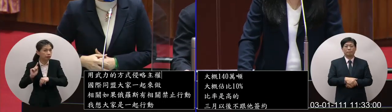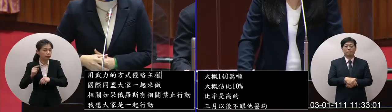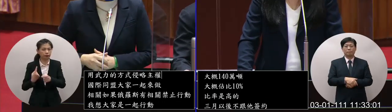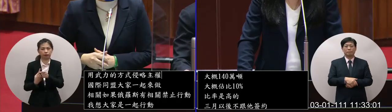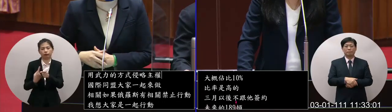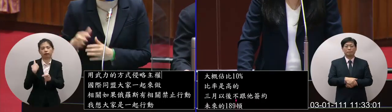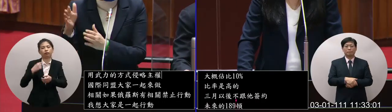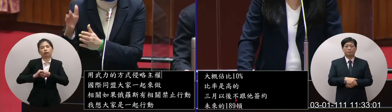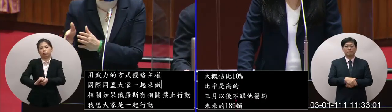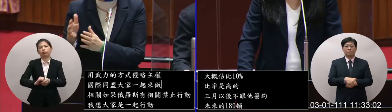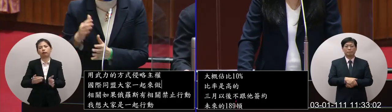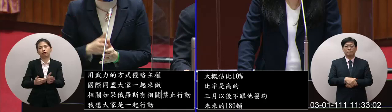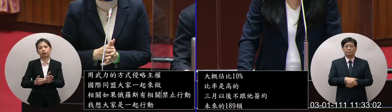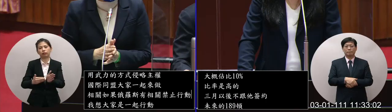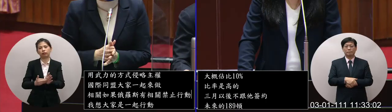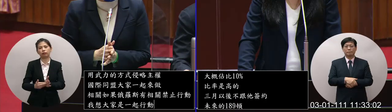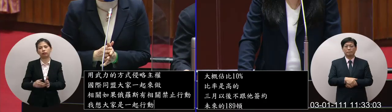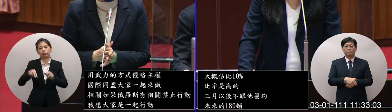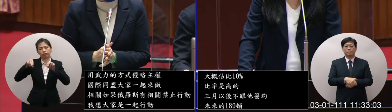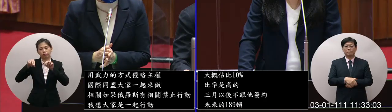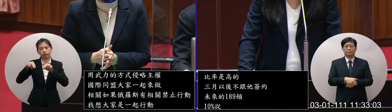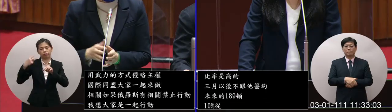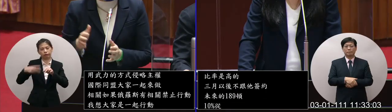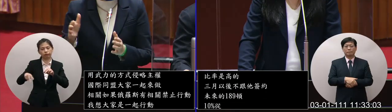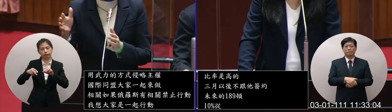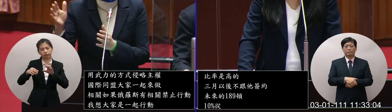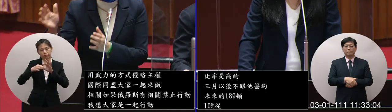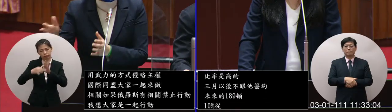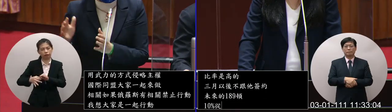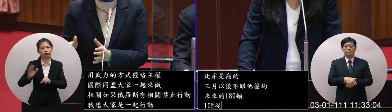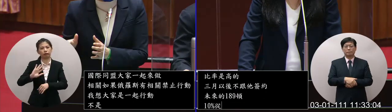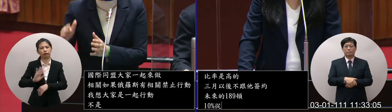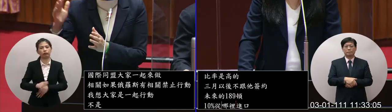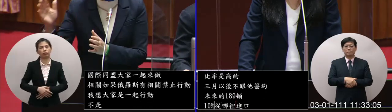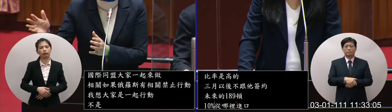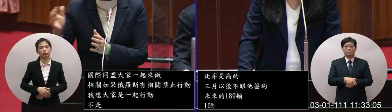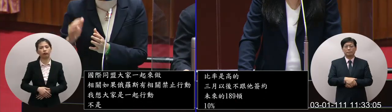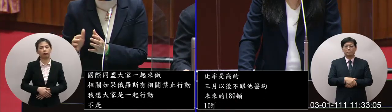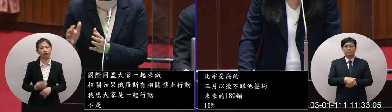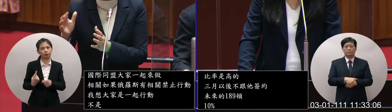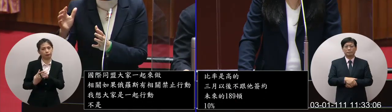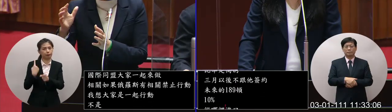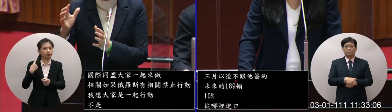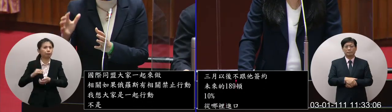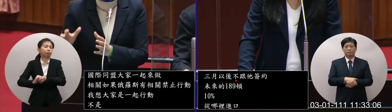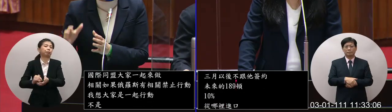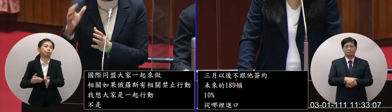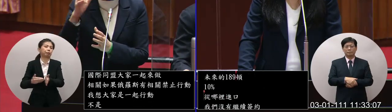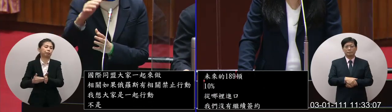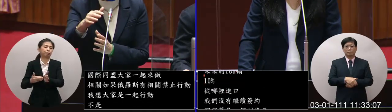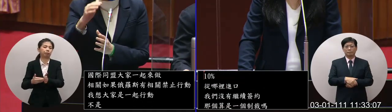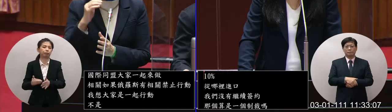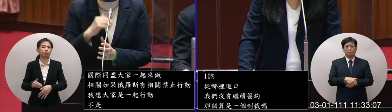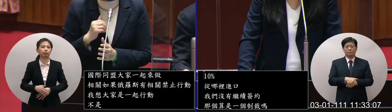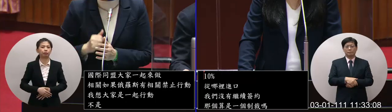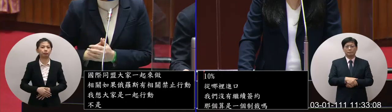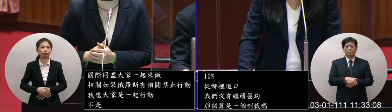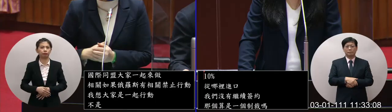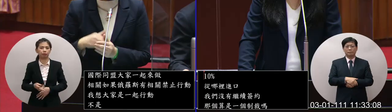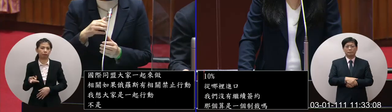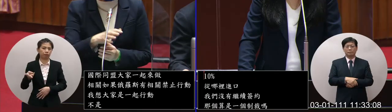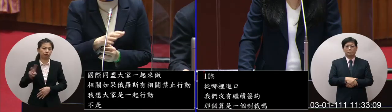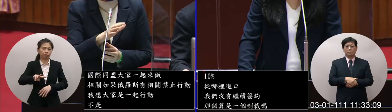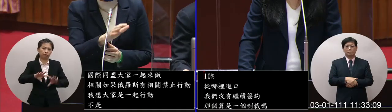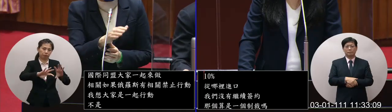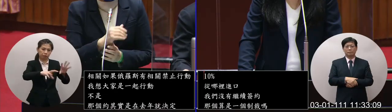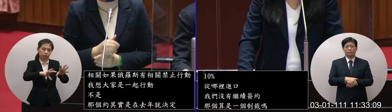去年就决定就没有再继续续约。那没有续约在去年的时候就已经确定是跟哪些国家